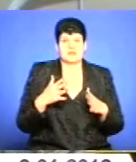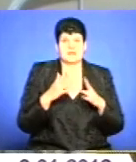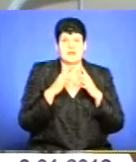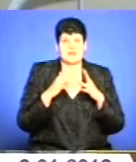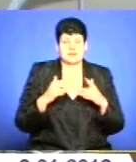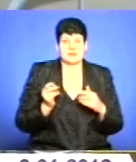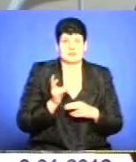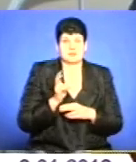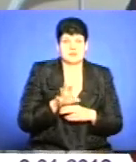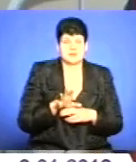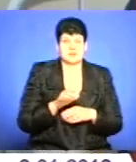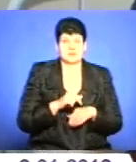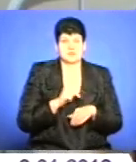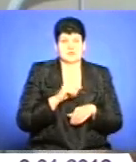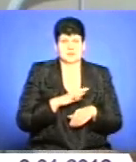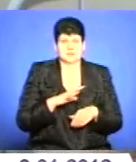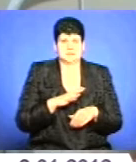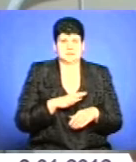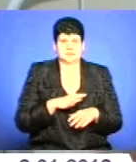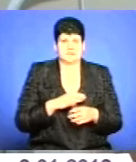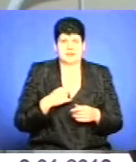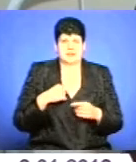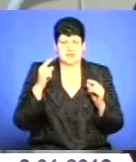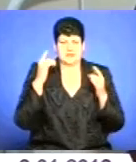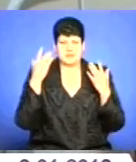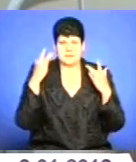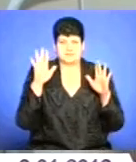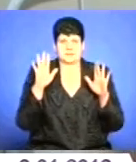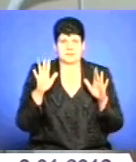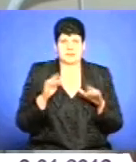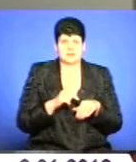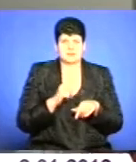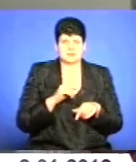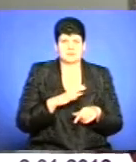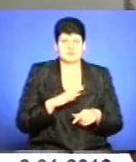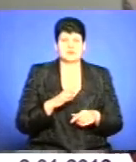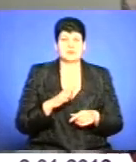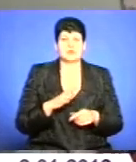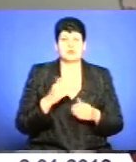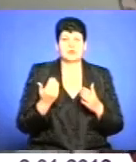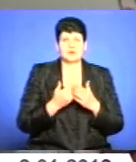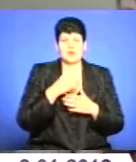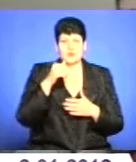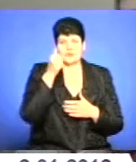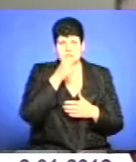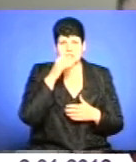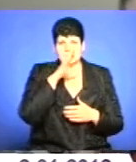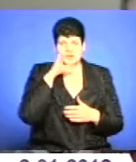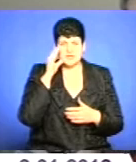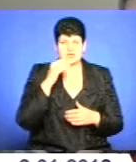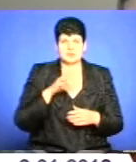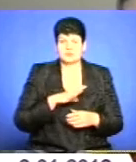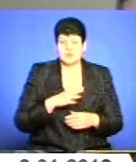не сподівалася. Ну, але відчуття були того ж дня, що, напевно, щось буде. Новорічна ніч в мене пройшла. Звичайно, що